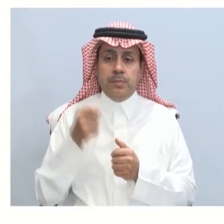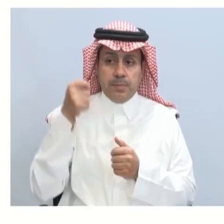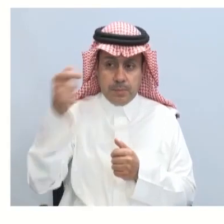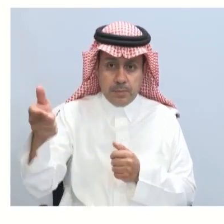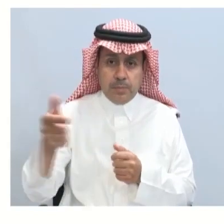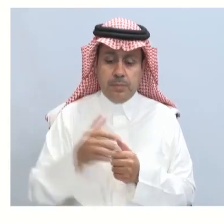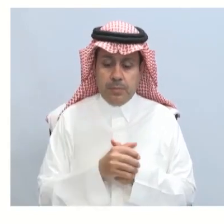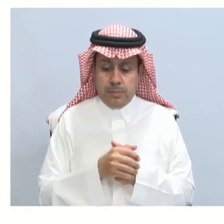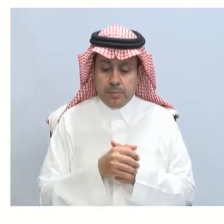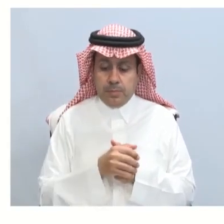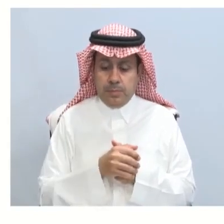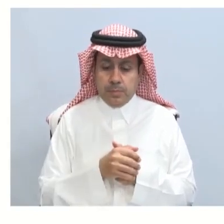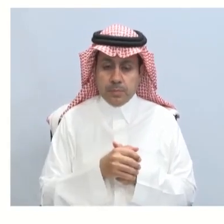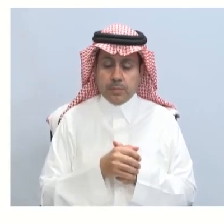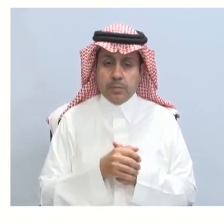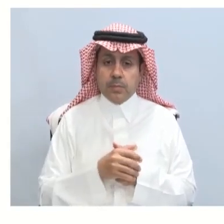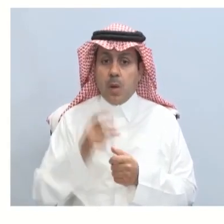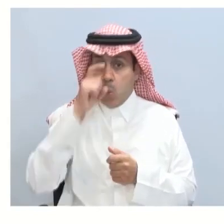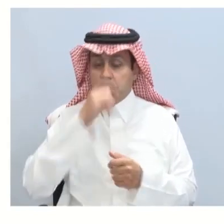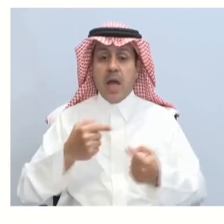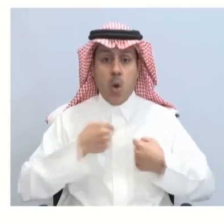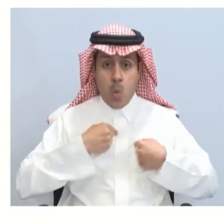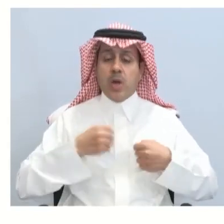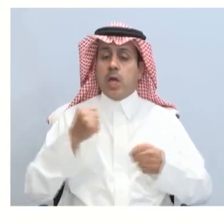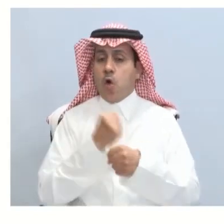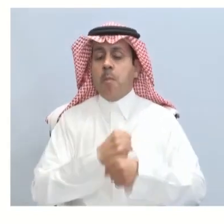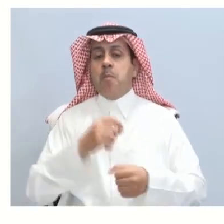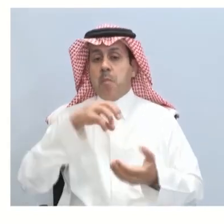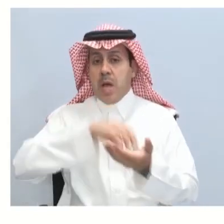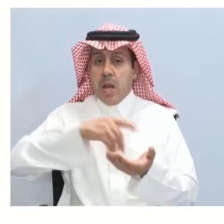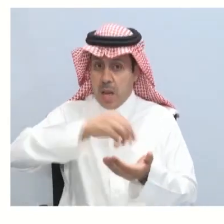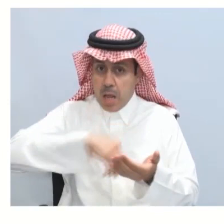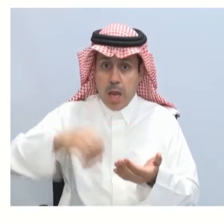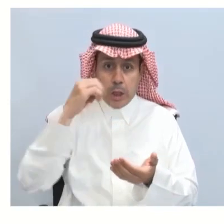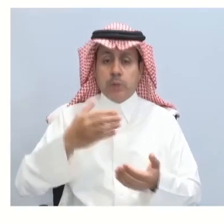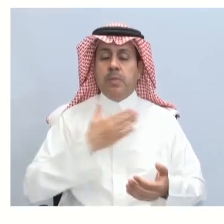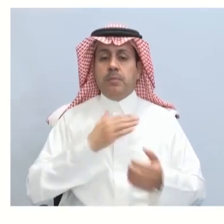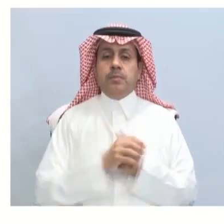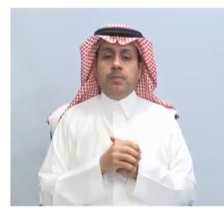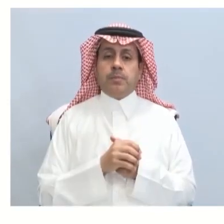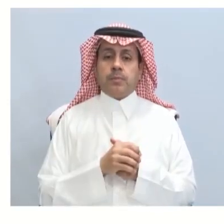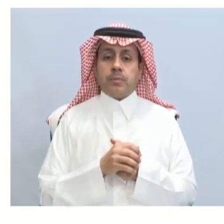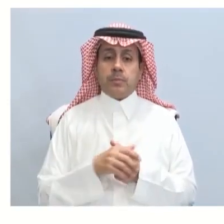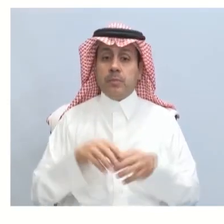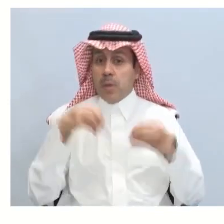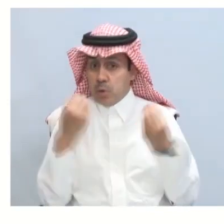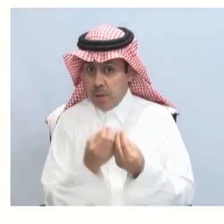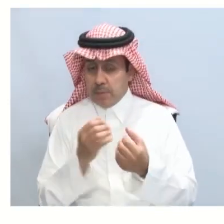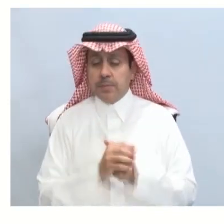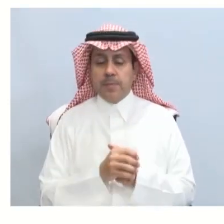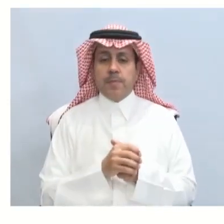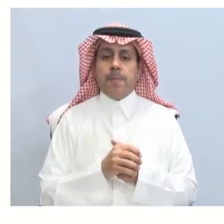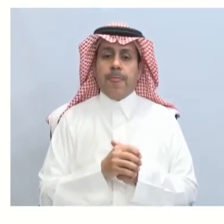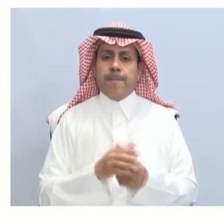من يقوم به عنه بل يجب عليه ان يقوم بالحج بنفسه اما ان كان مستحبا او